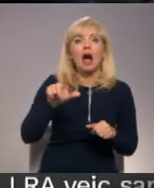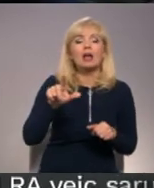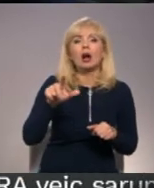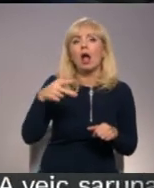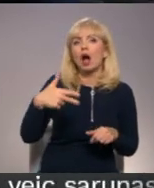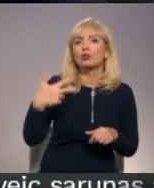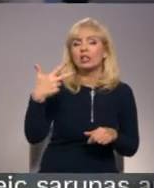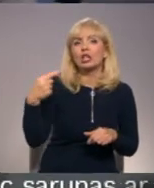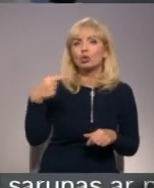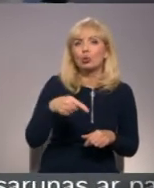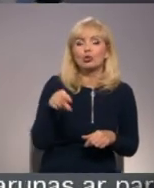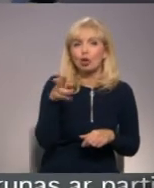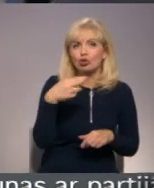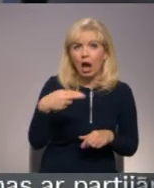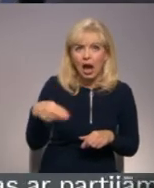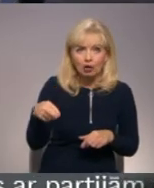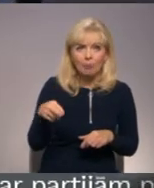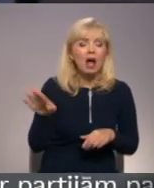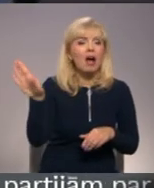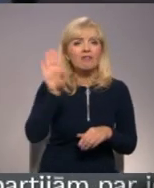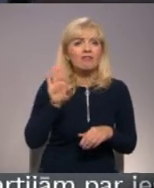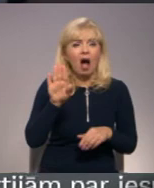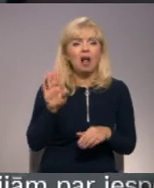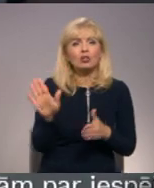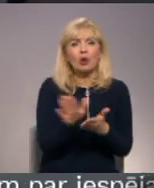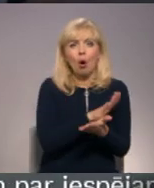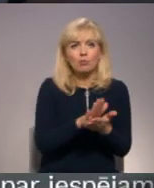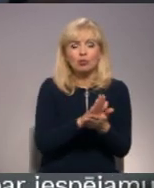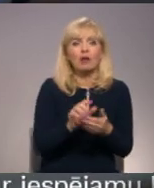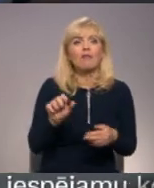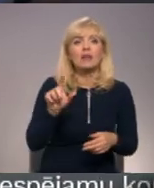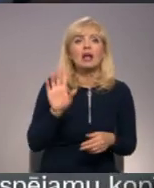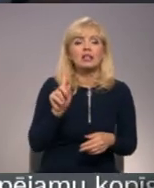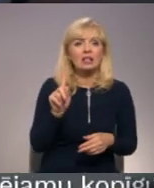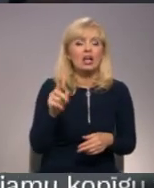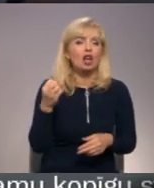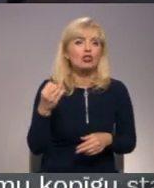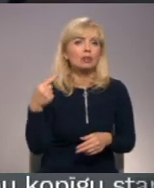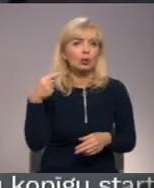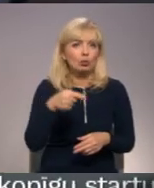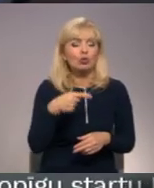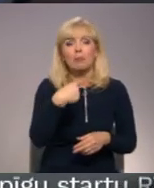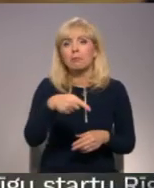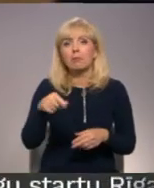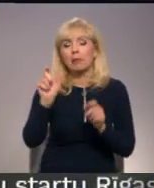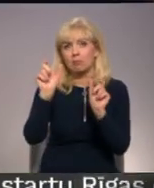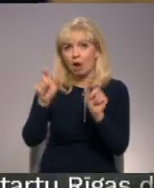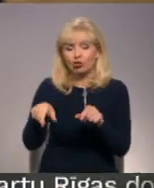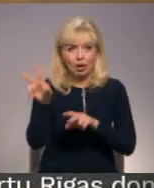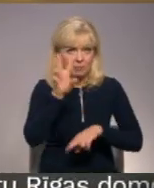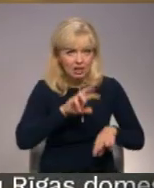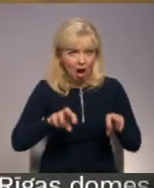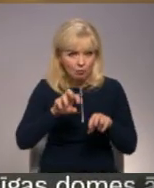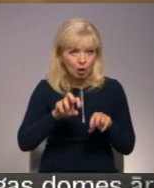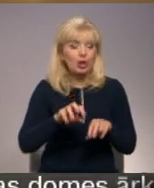83 tūkstoši eiro. No tiem valsts kompensē nedaudz vairāk par 14 tūkstošiem, pārējais jāatrod pašam. Talkā